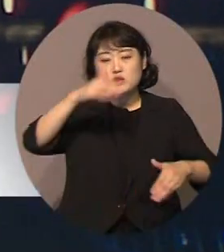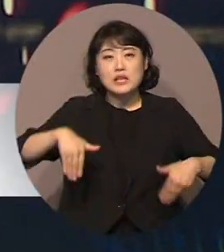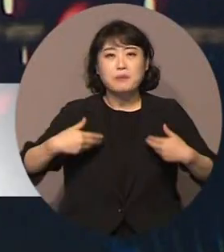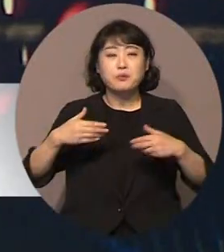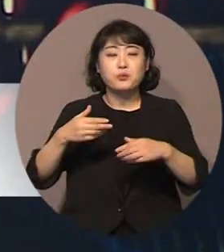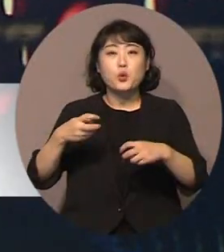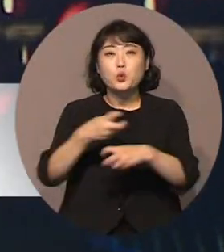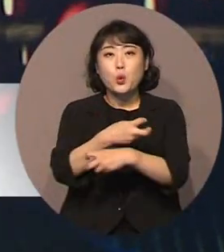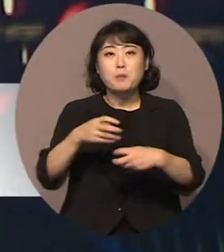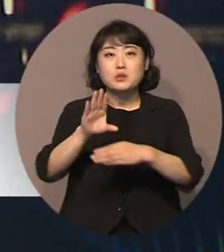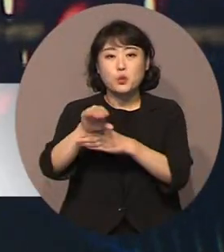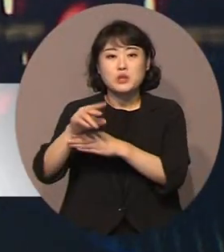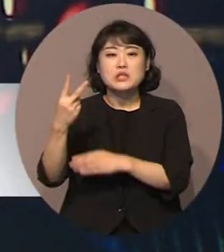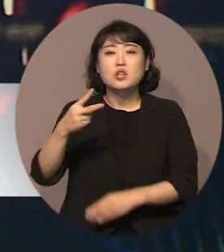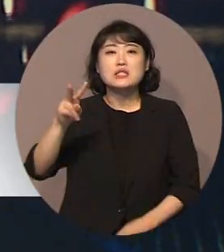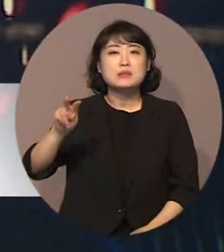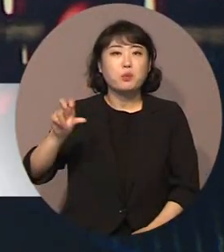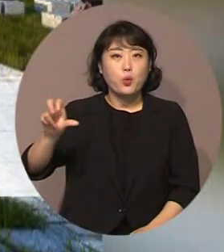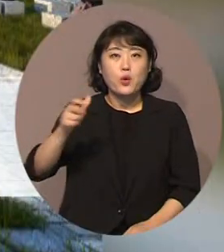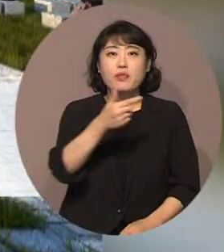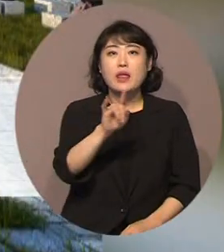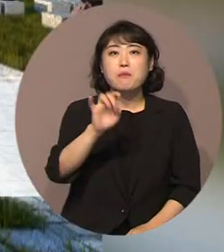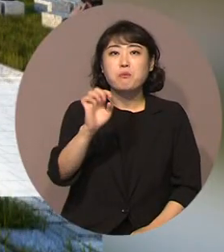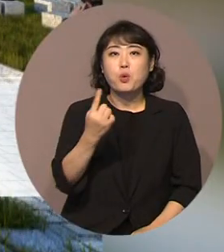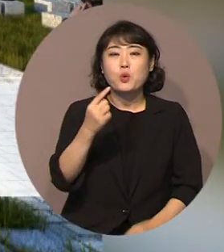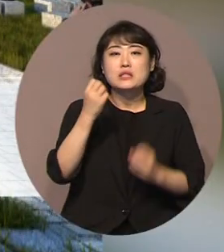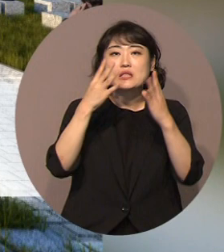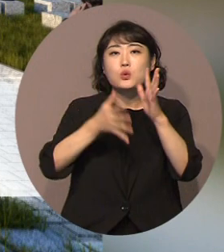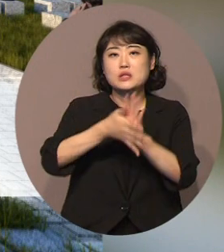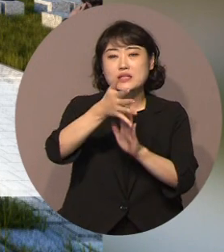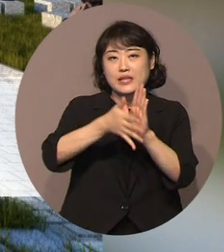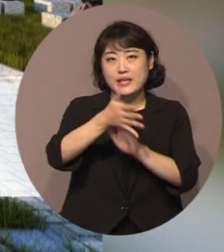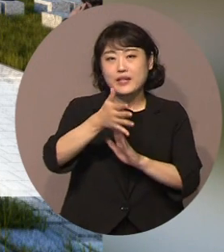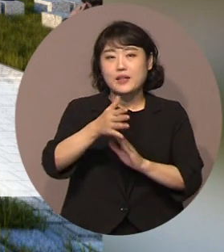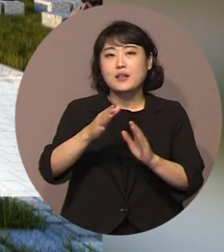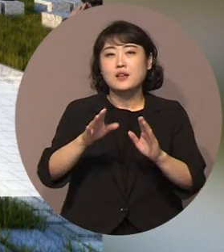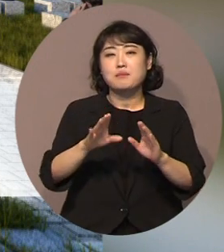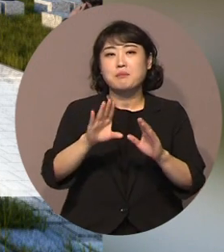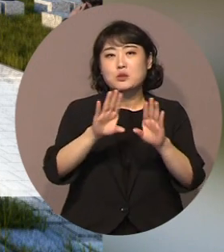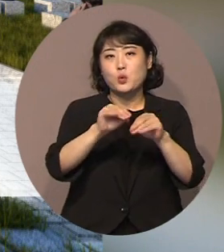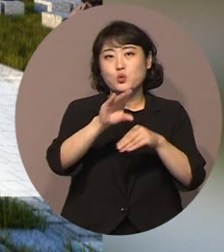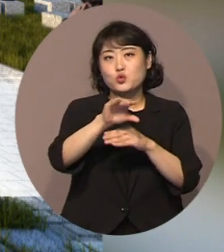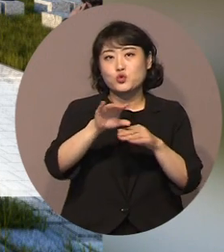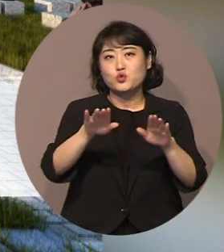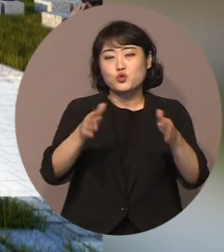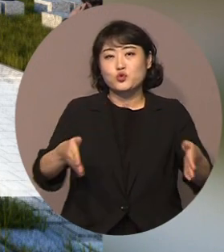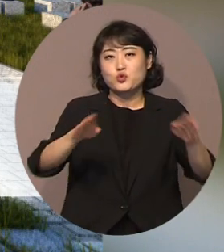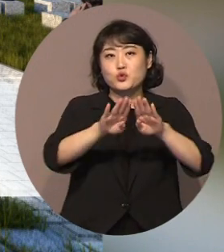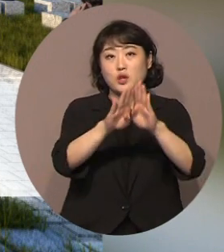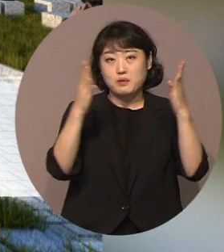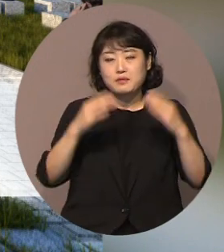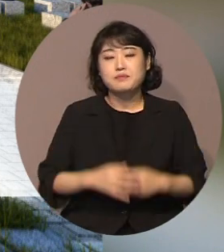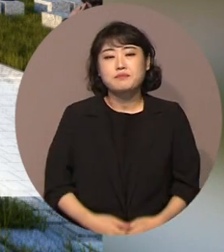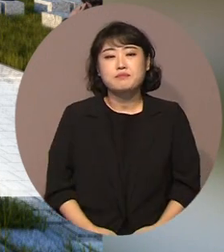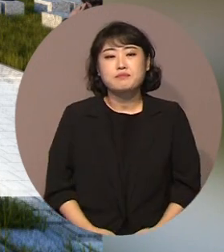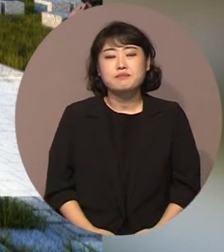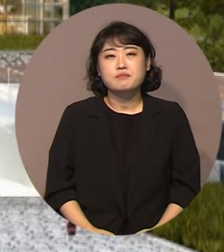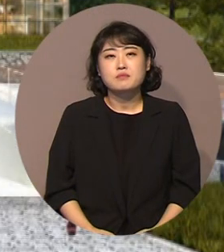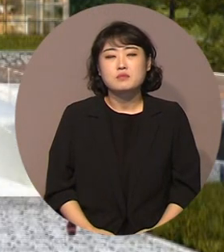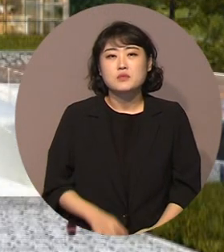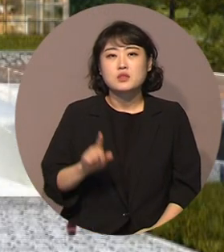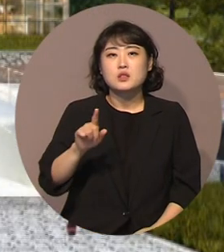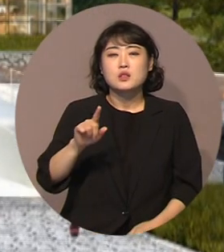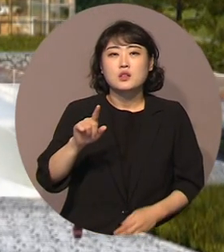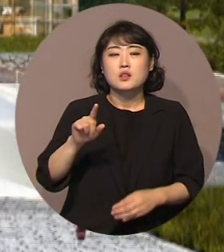충남교통방송이 오는 2025년 내포신도시에 문을 엽니다 도로교통공단 tvN 충남교통방송국